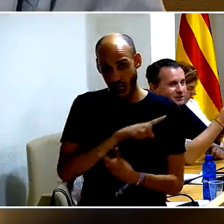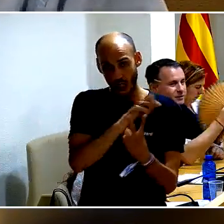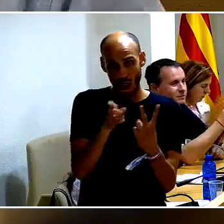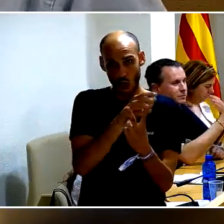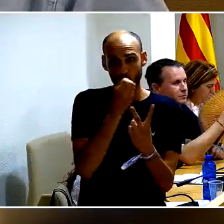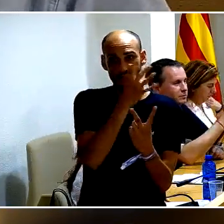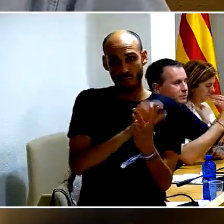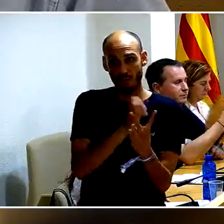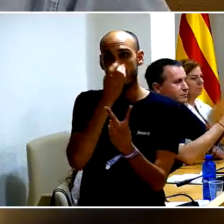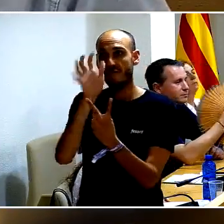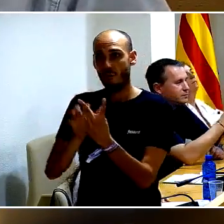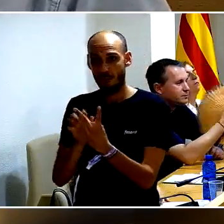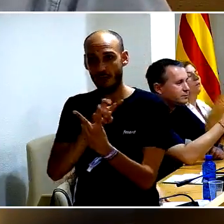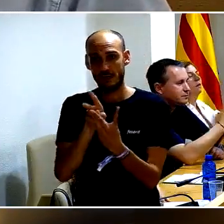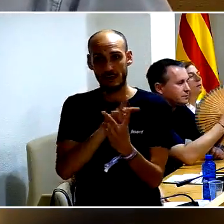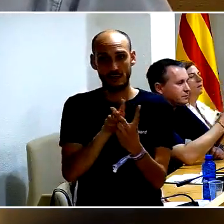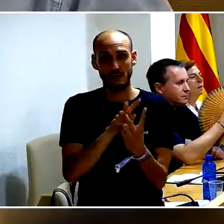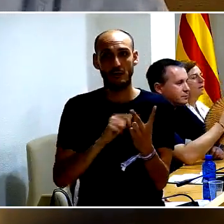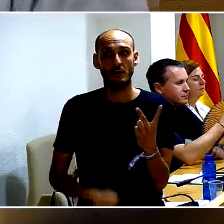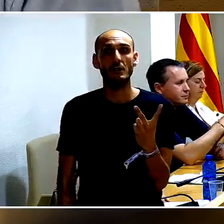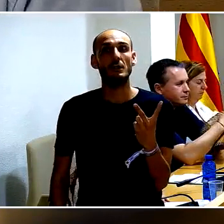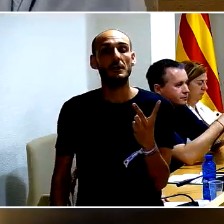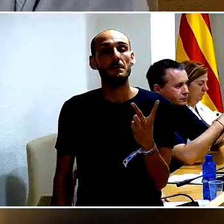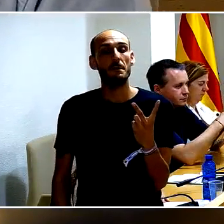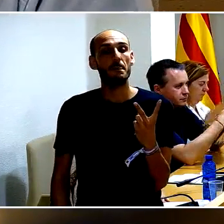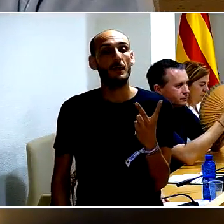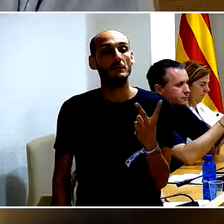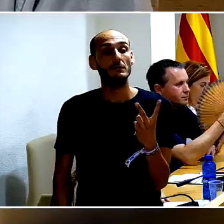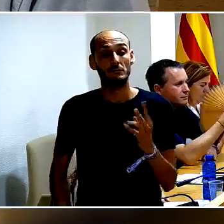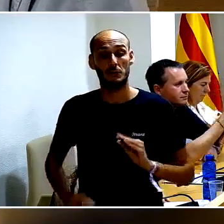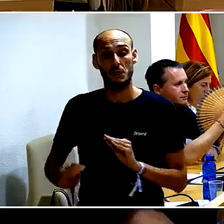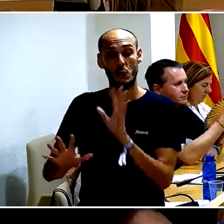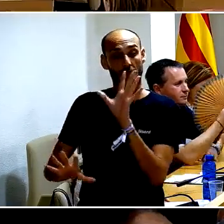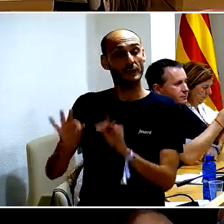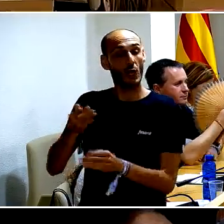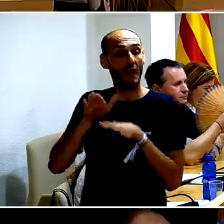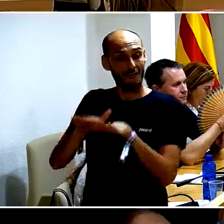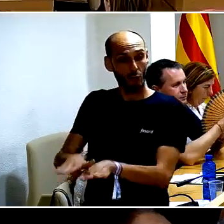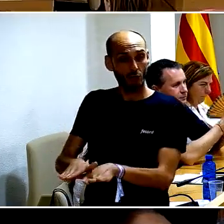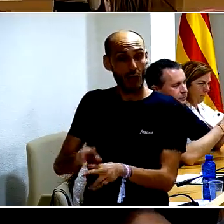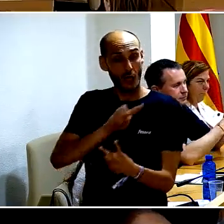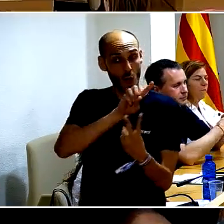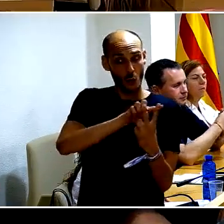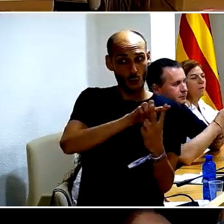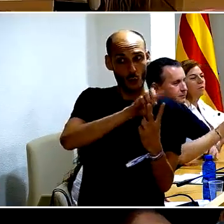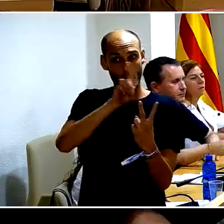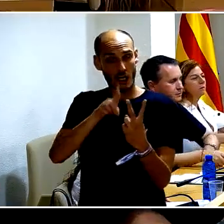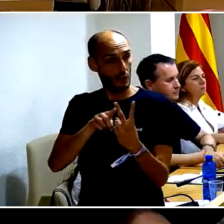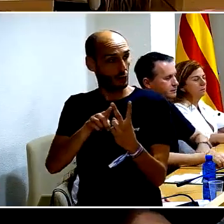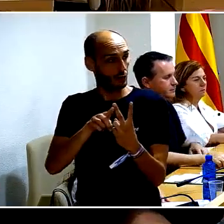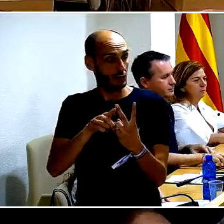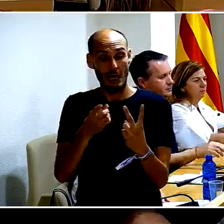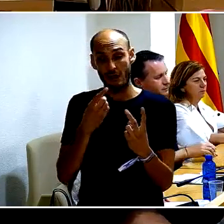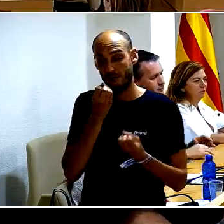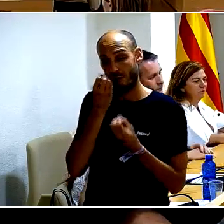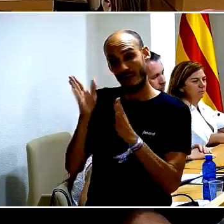El Consejo de Expertos de Memoria Histórica, que avalan la decisión. Uno y dos. Dígaselo a su compañero o su compañera de Ciudadanos,